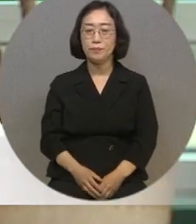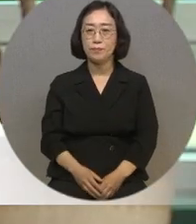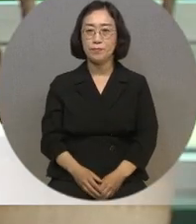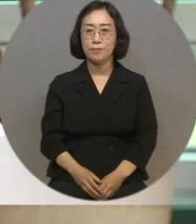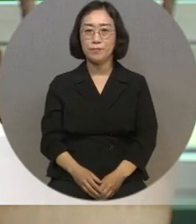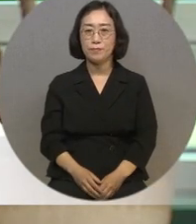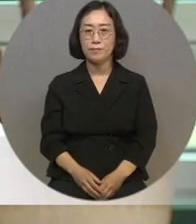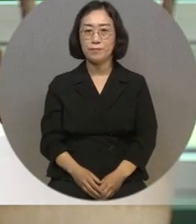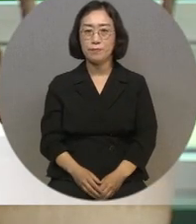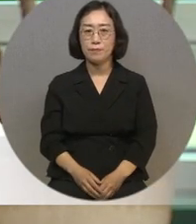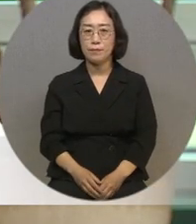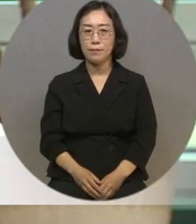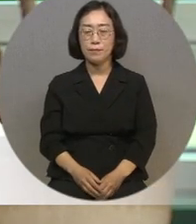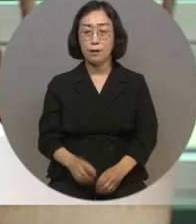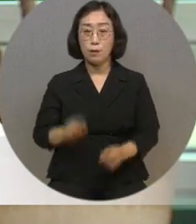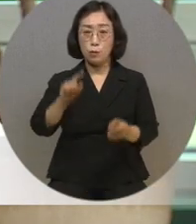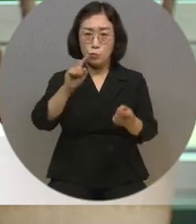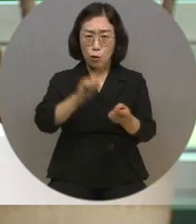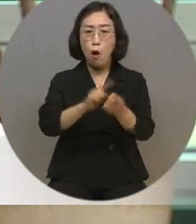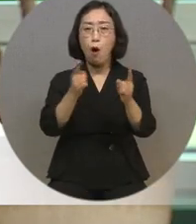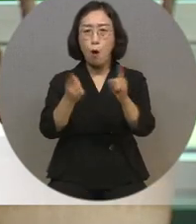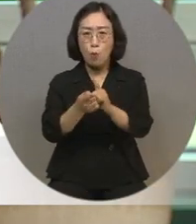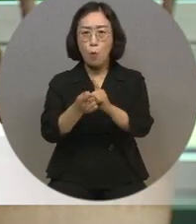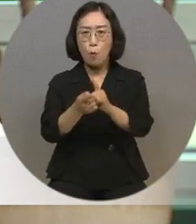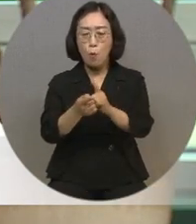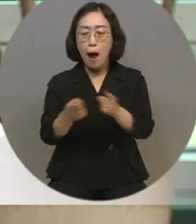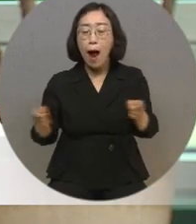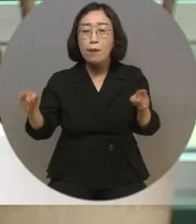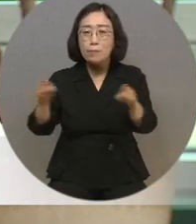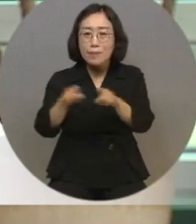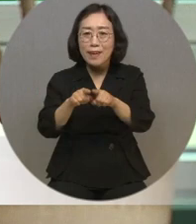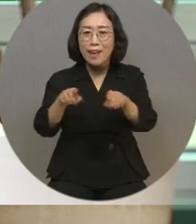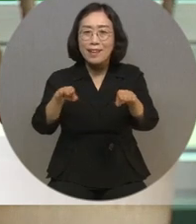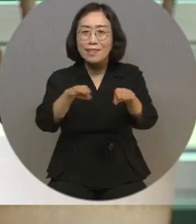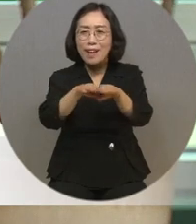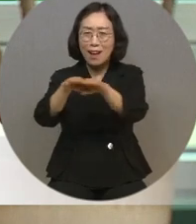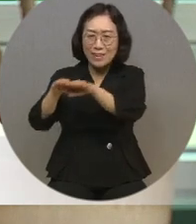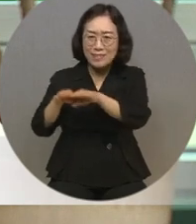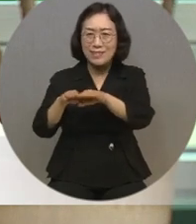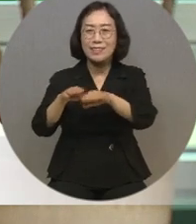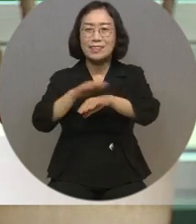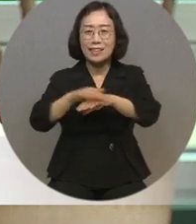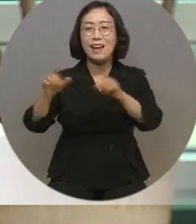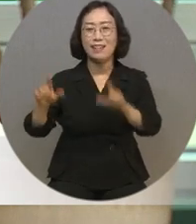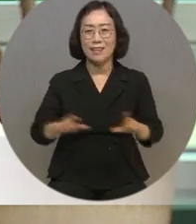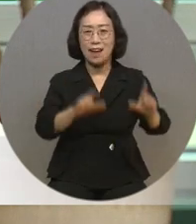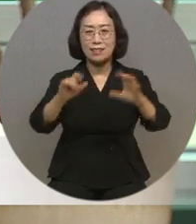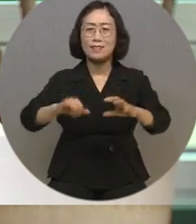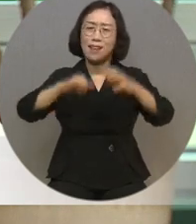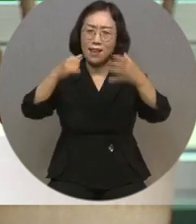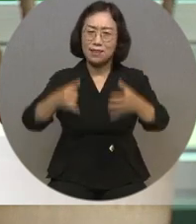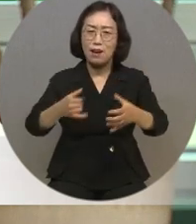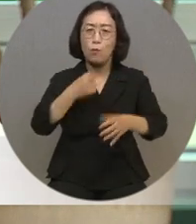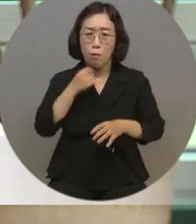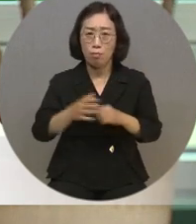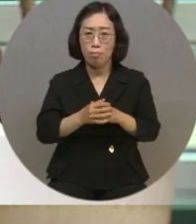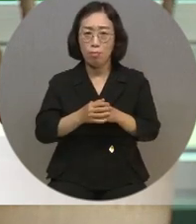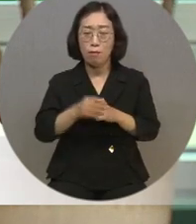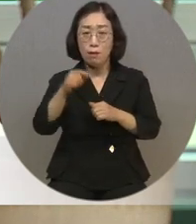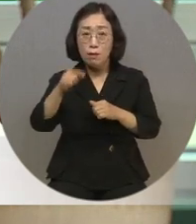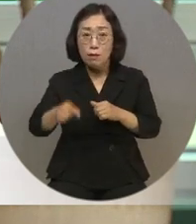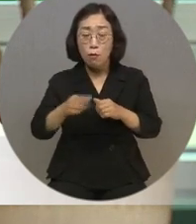좀 서로가 같이 함께 잘 사는 세상이 돼야 되잖아요. 그런데 이런